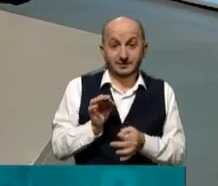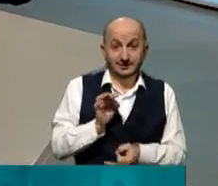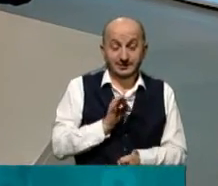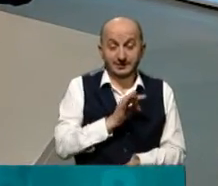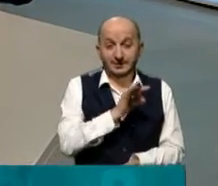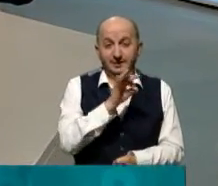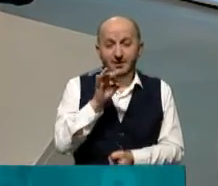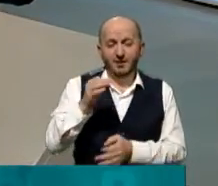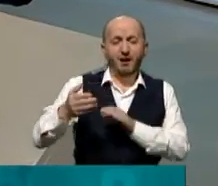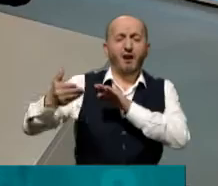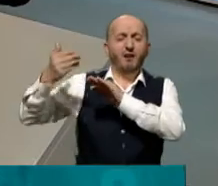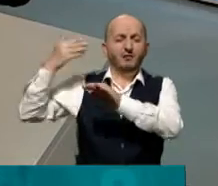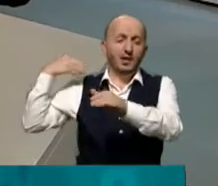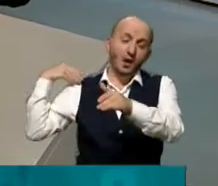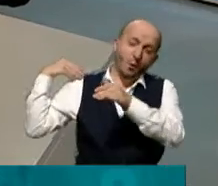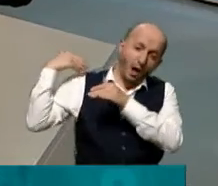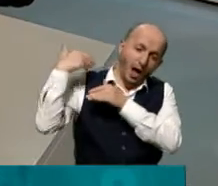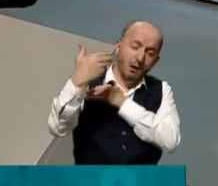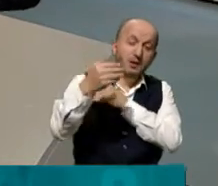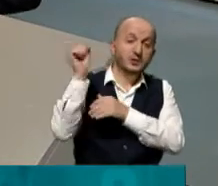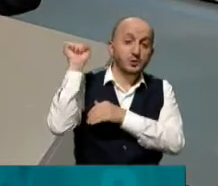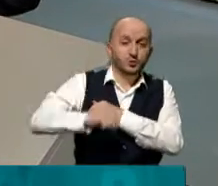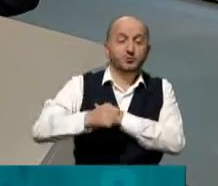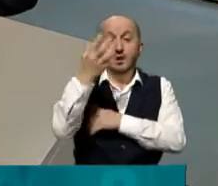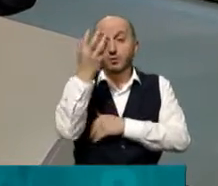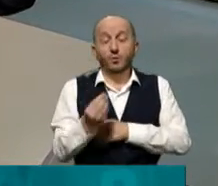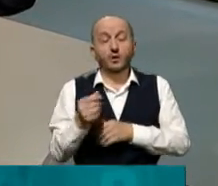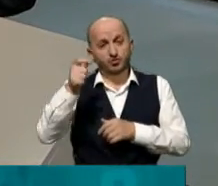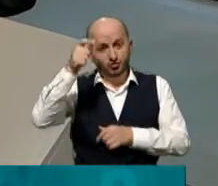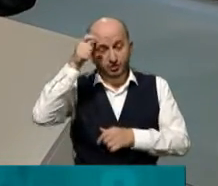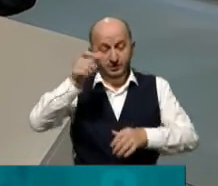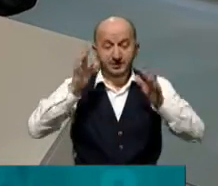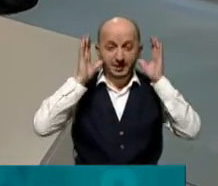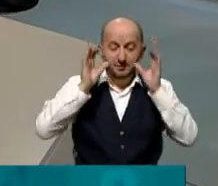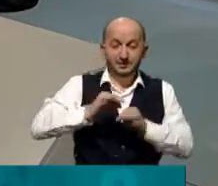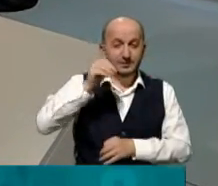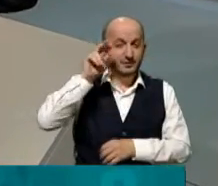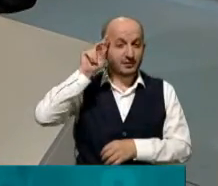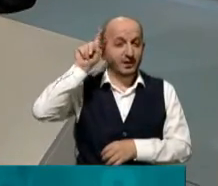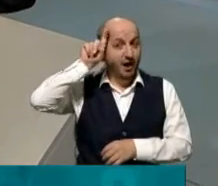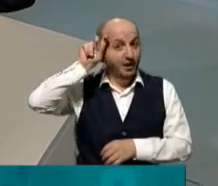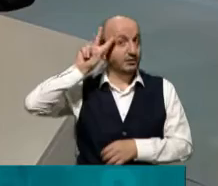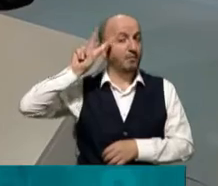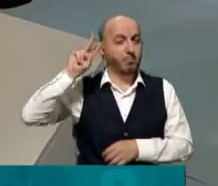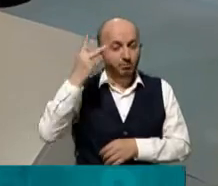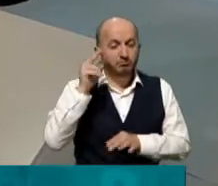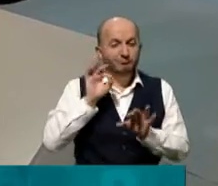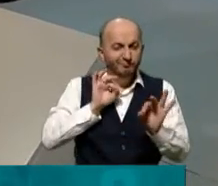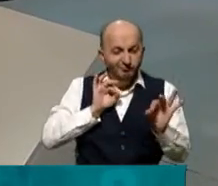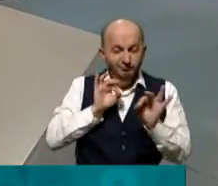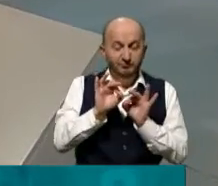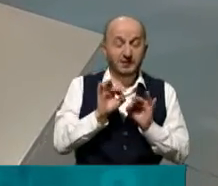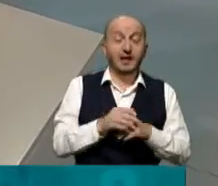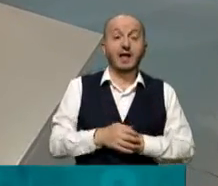insanlığın ezeli ve ebedi düşmanı olan şeytan namazda insanın aklını çelebilir.